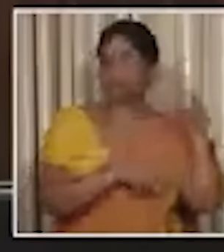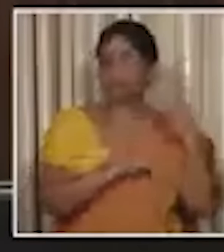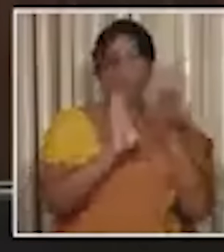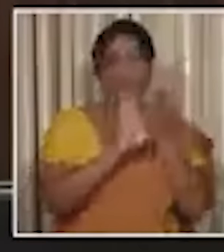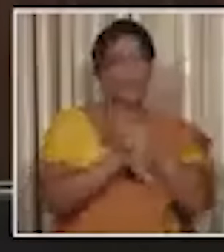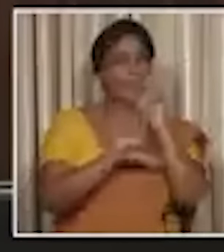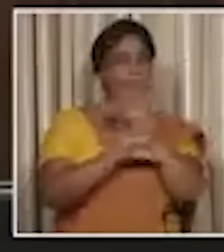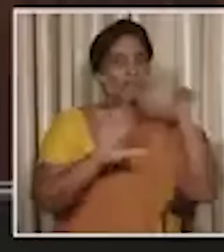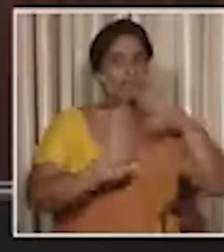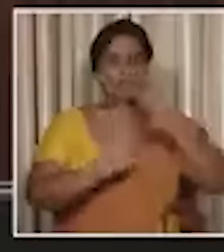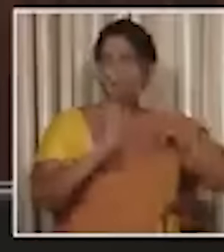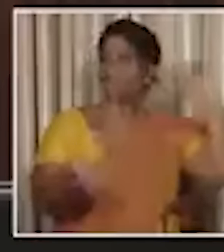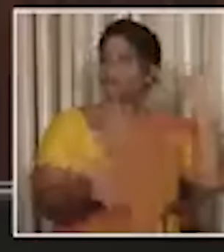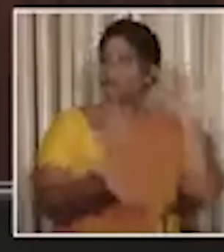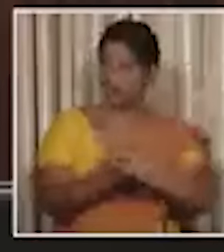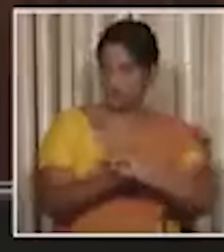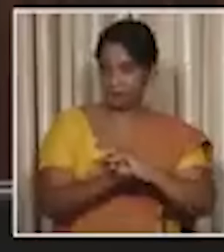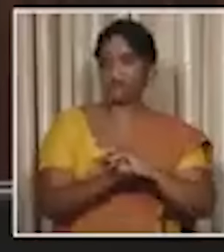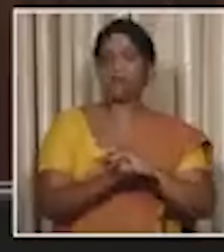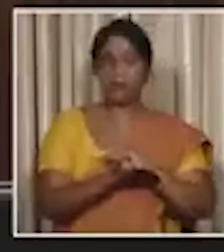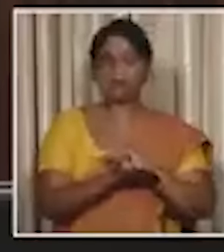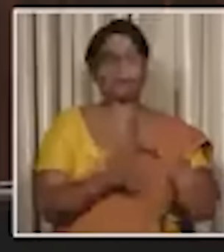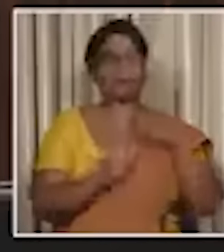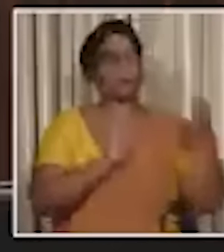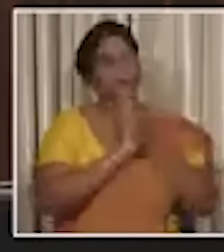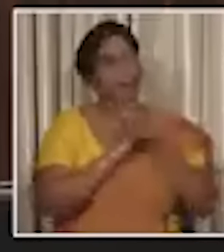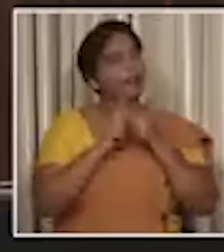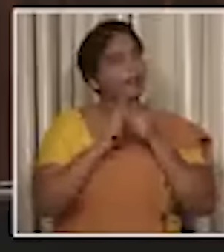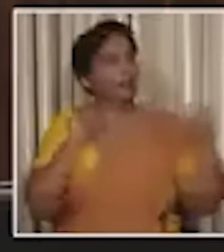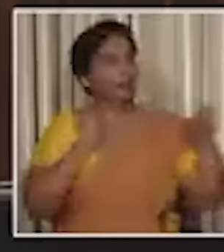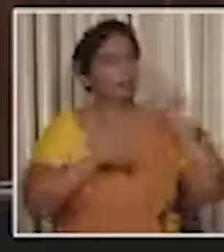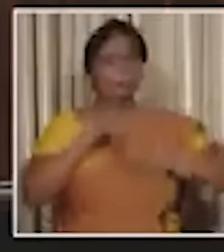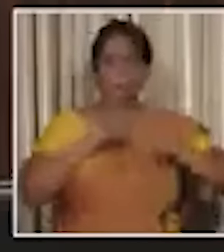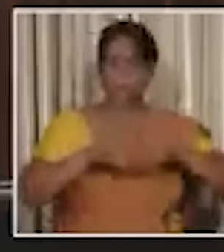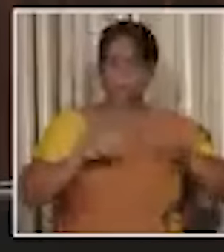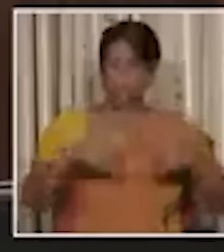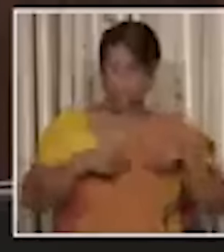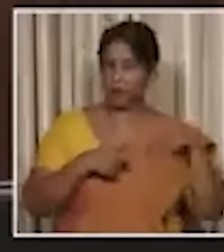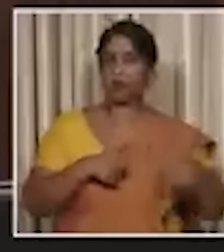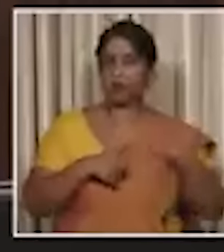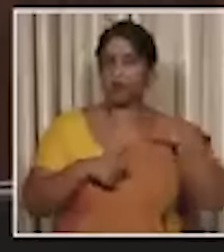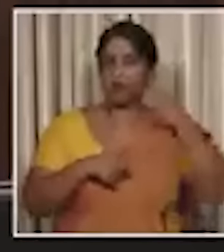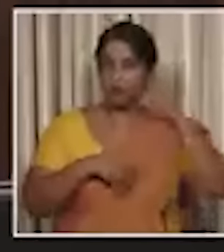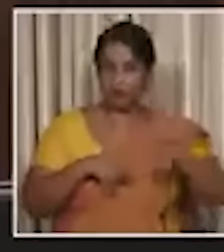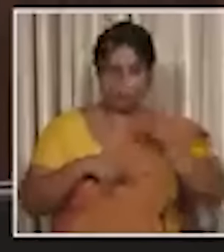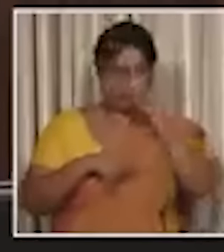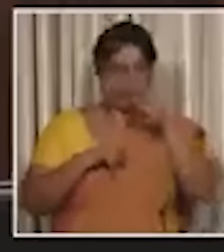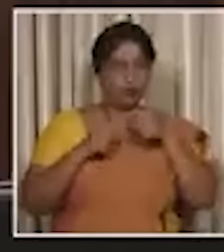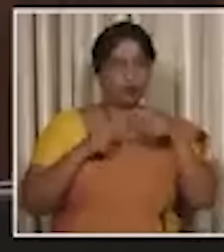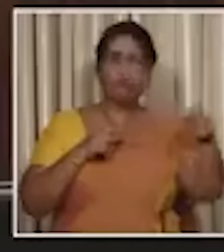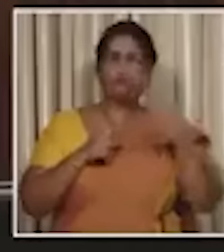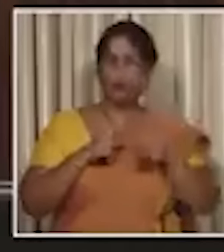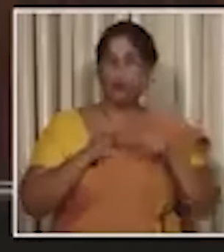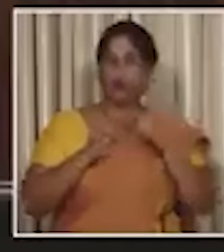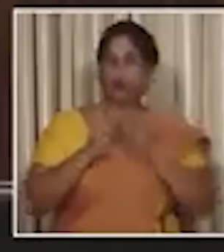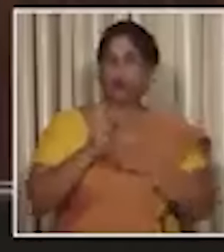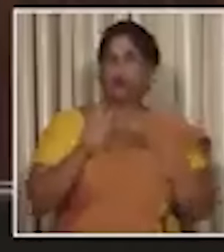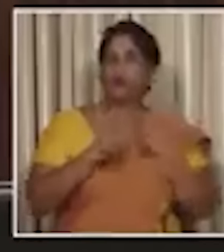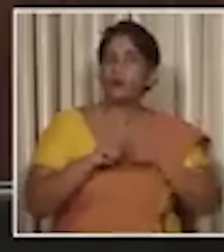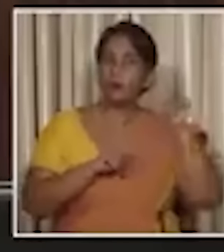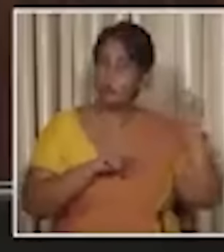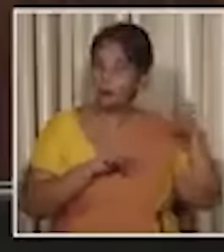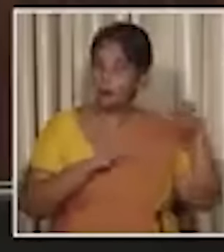பல பொறிமுறைகளை நாங்கள் உருவாக்குகின்றோம். ஒன்றுதான் பொதுவாக பொருளாதார விஞ்ஞானத்தில் கூறப்படுகின்ற போட்டி நிலைமையான தொடர்ச்சியாக